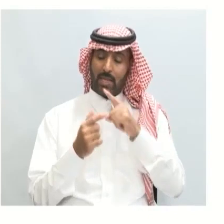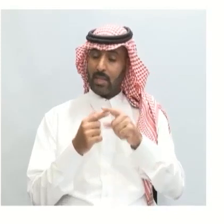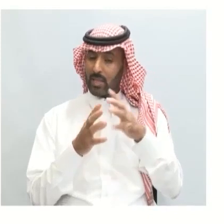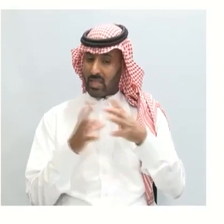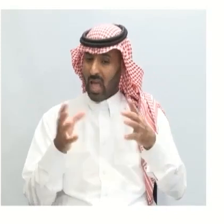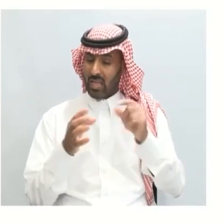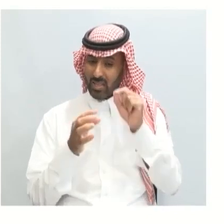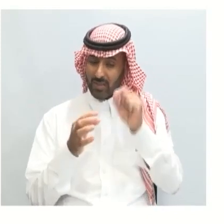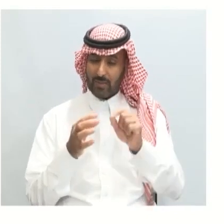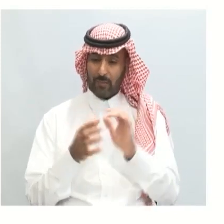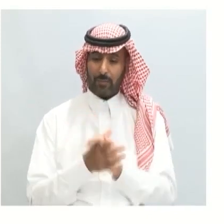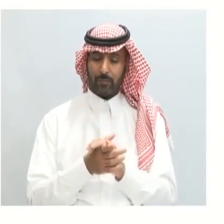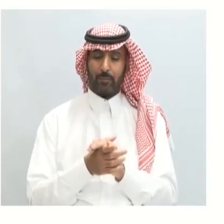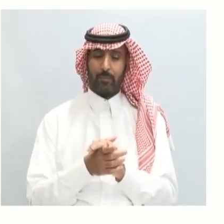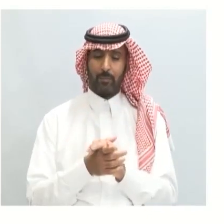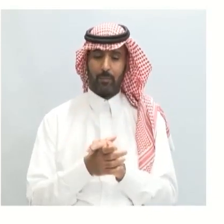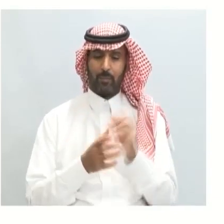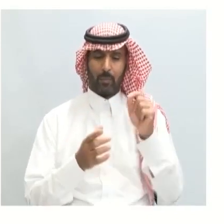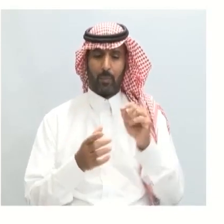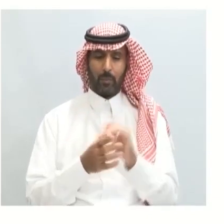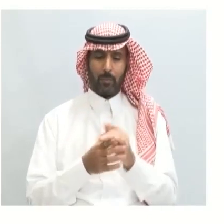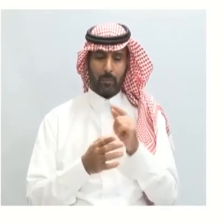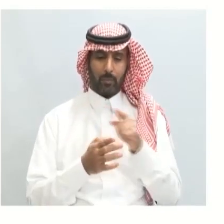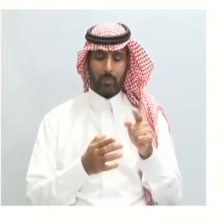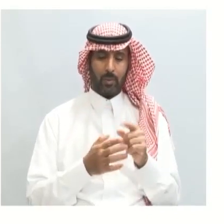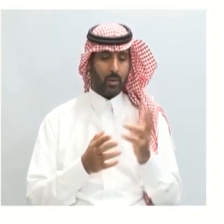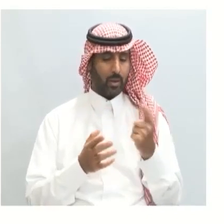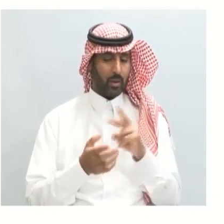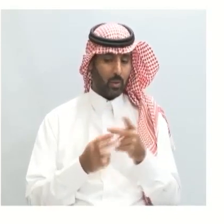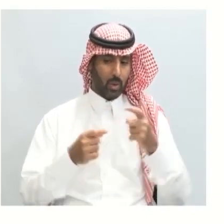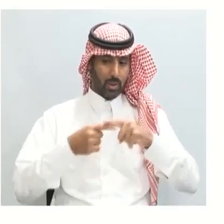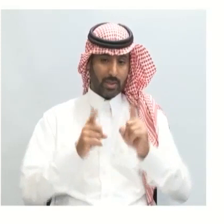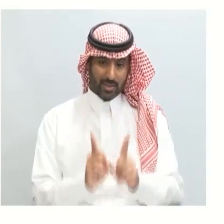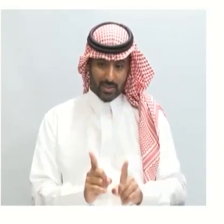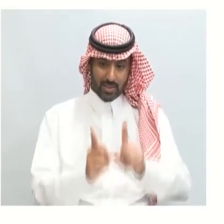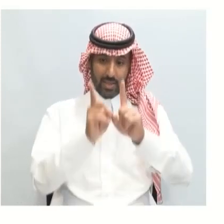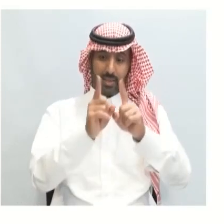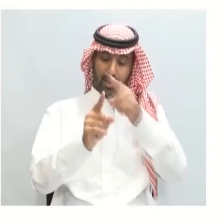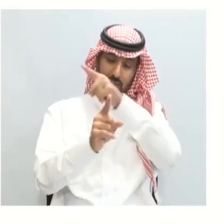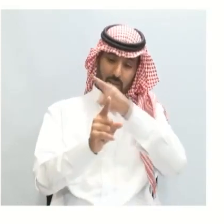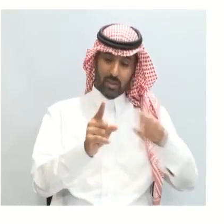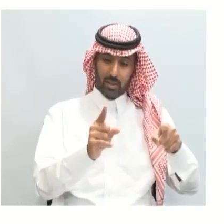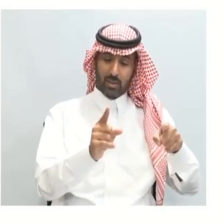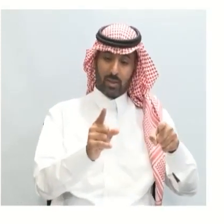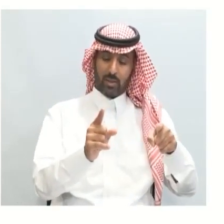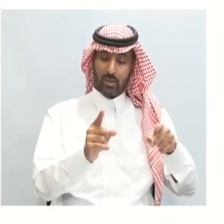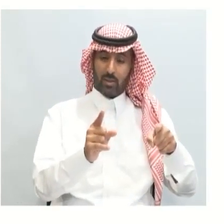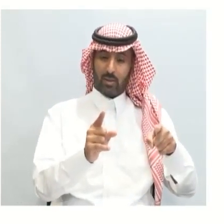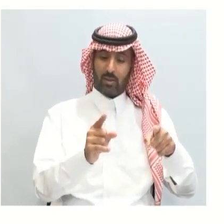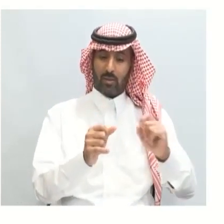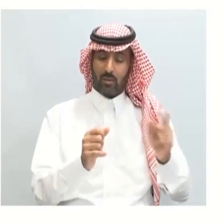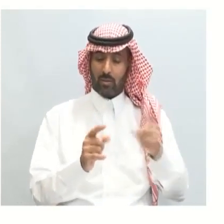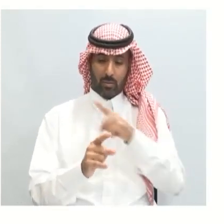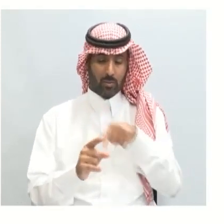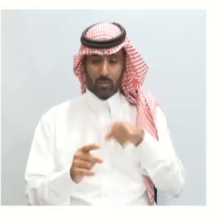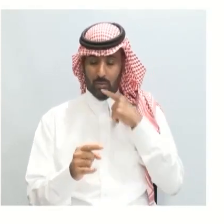عند سالب 273 اصبح الحجم صفر ما هي نوع العلاقه هنا علاقه خطيه نعم ولكنها ليست مباشره